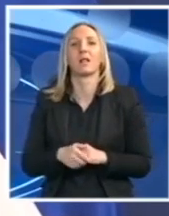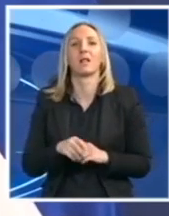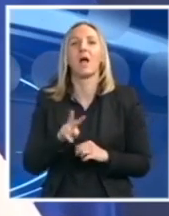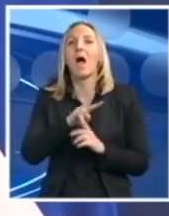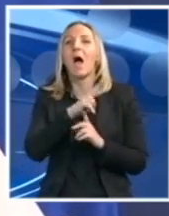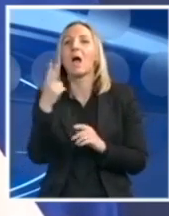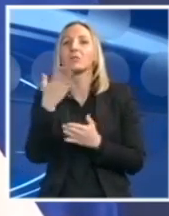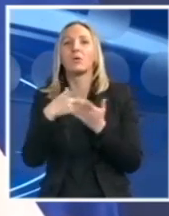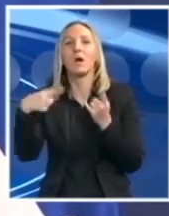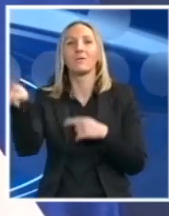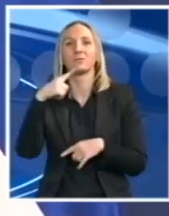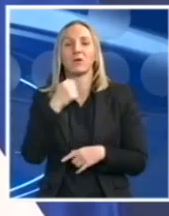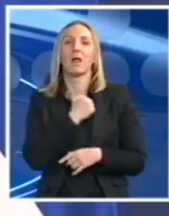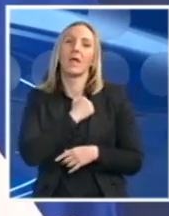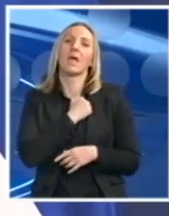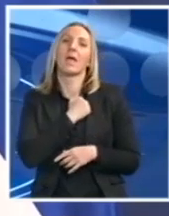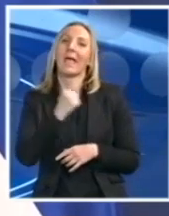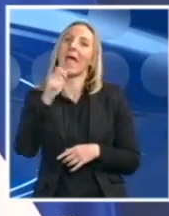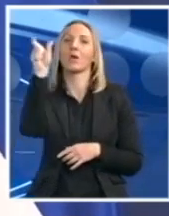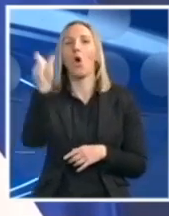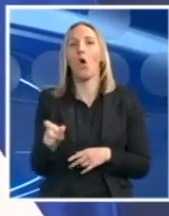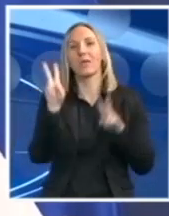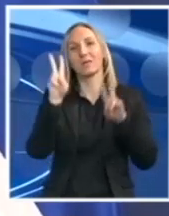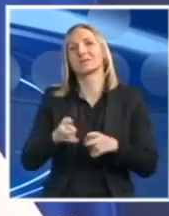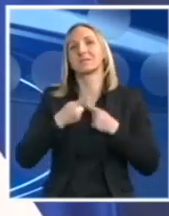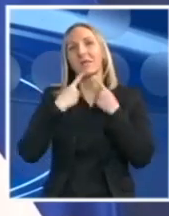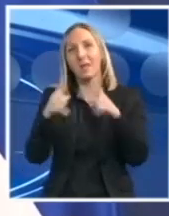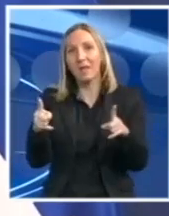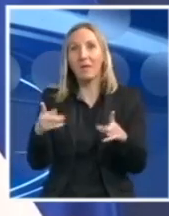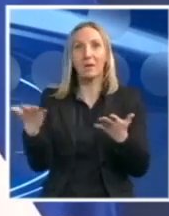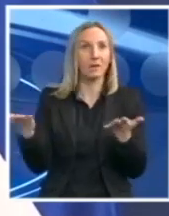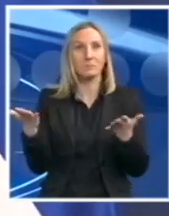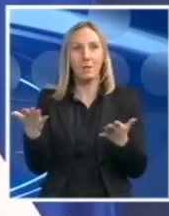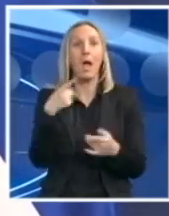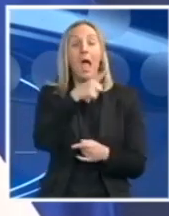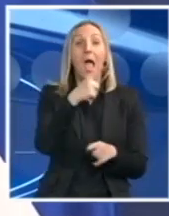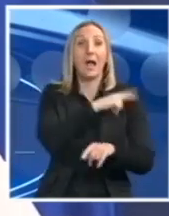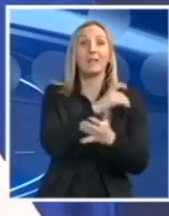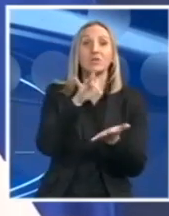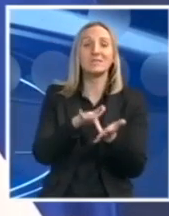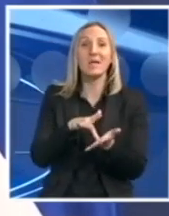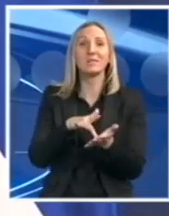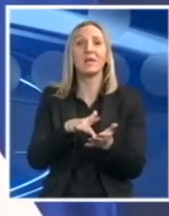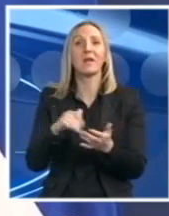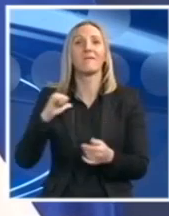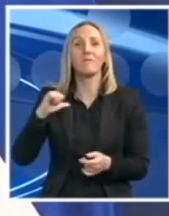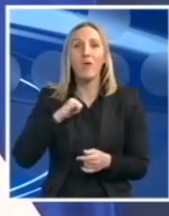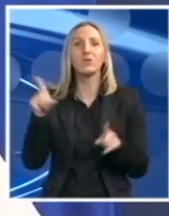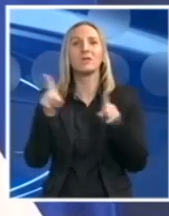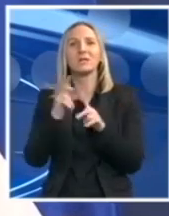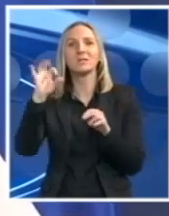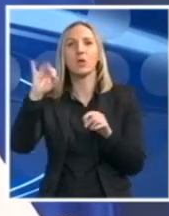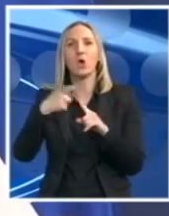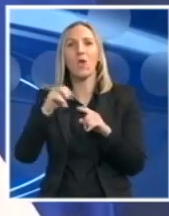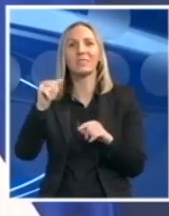proglašena maltene za heroinu srpskog novinarstva. Klinički centar Vojvodine je tu ubrzo demontovao, dok je čak i Reuters pravio priču da